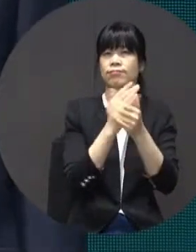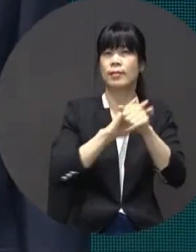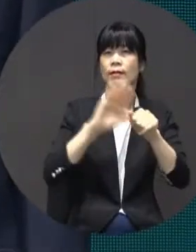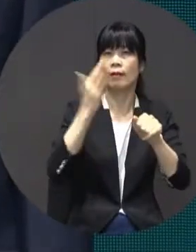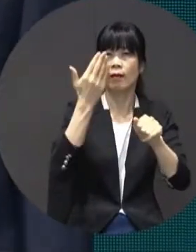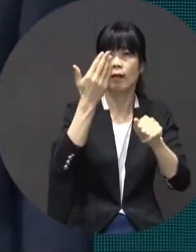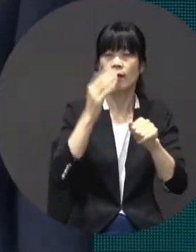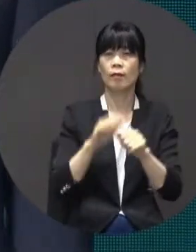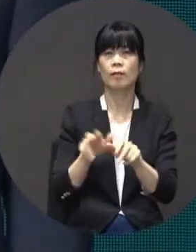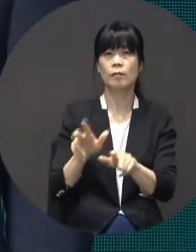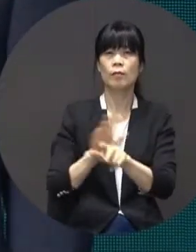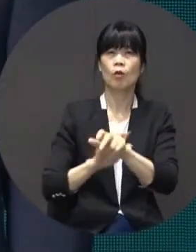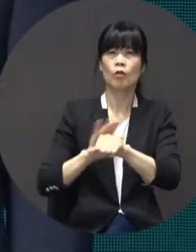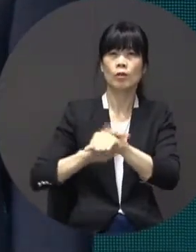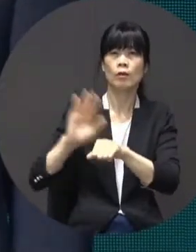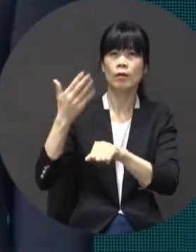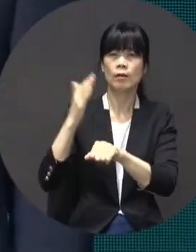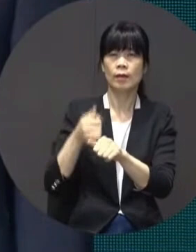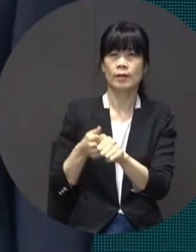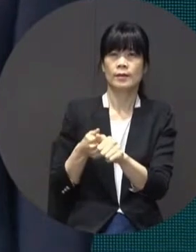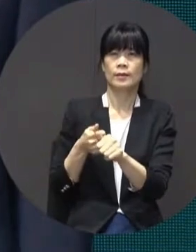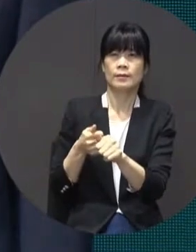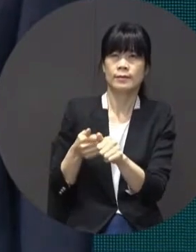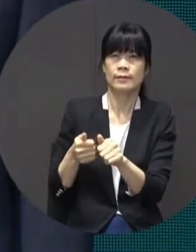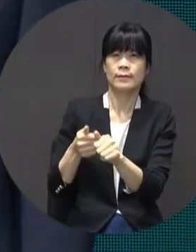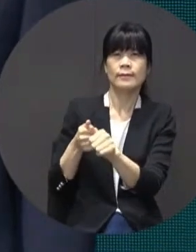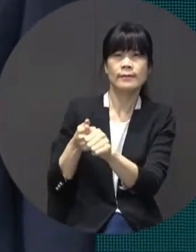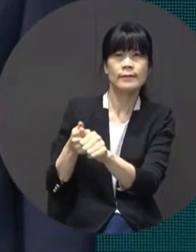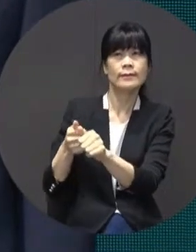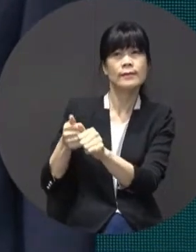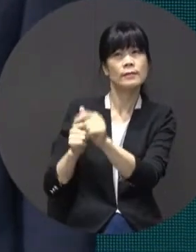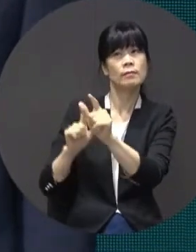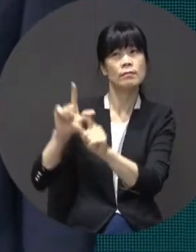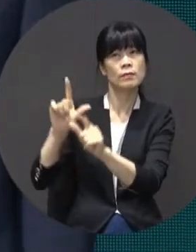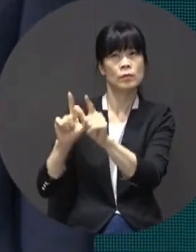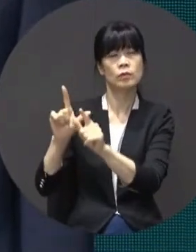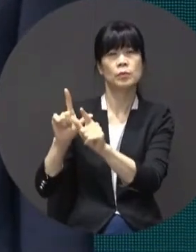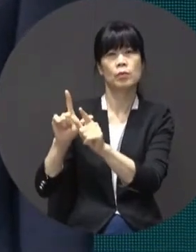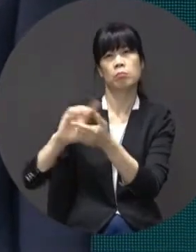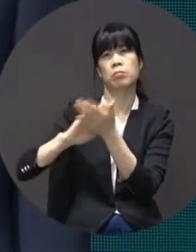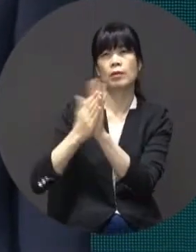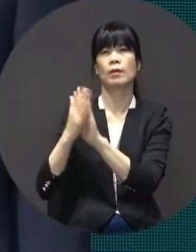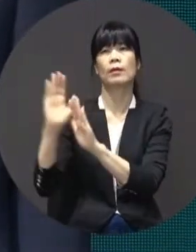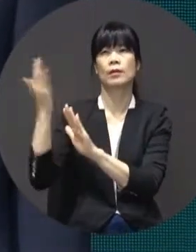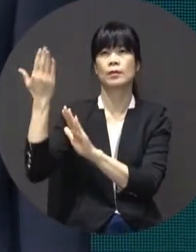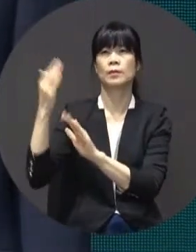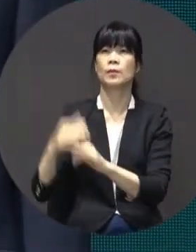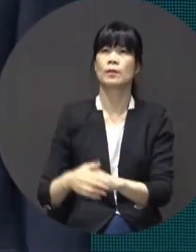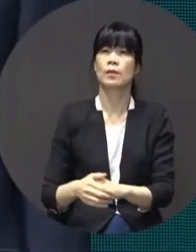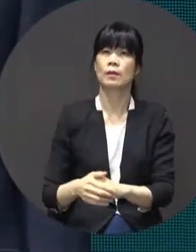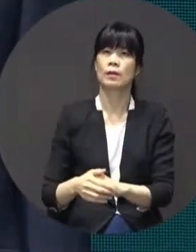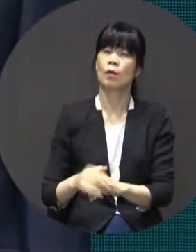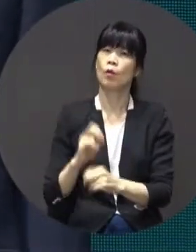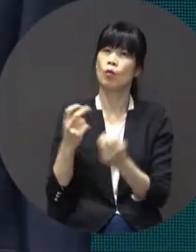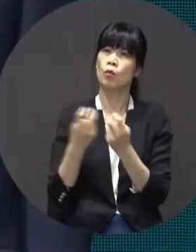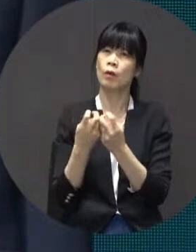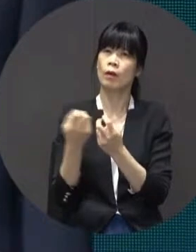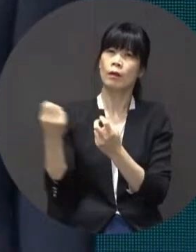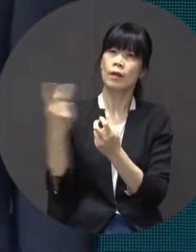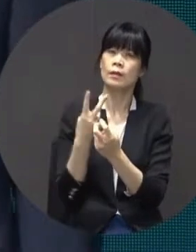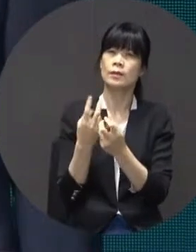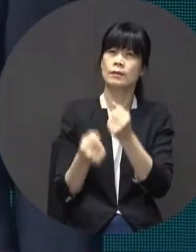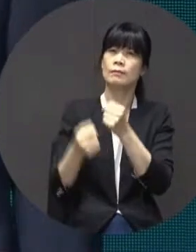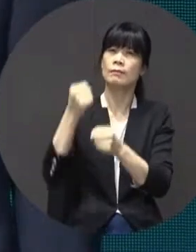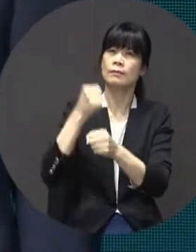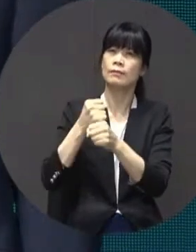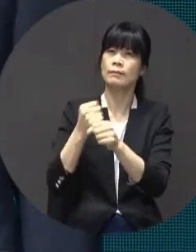우리는 추격하는 입장으로 다시 바뀌어 버렸어요. 그래서 어떻게 선도할 것인가가